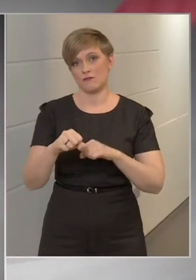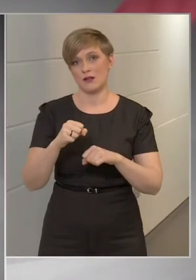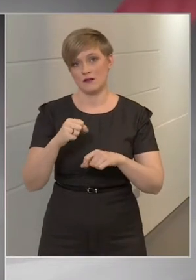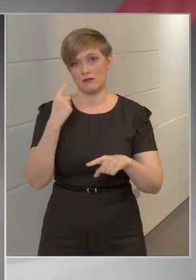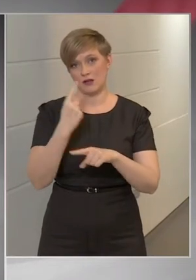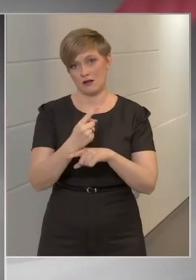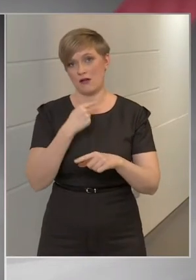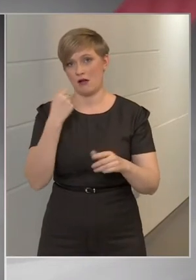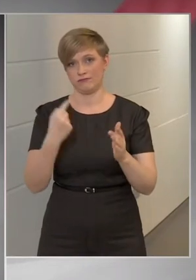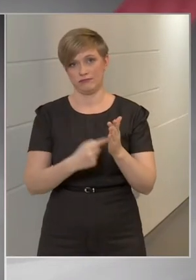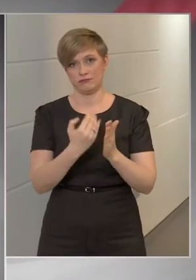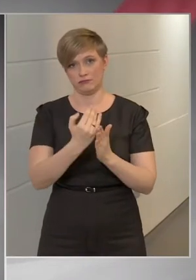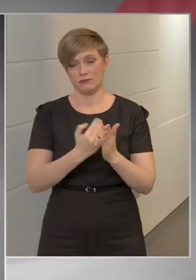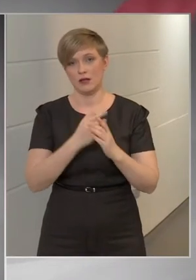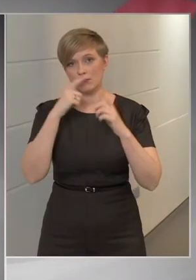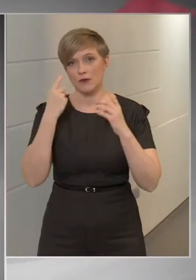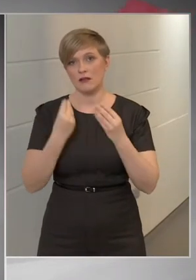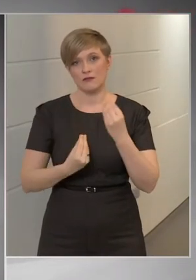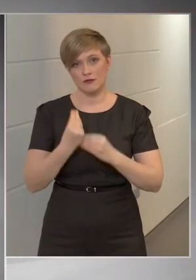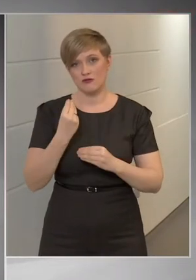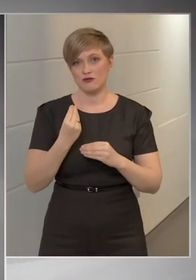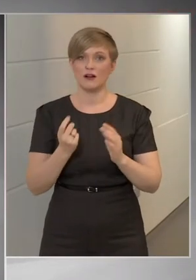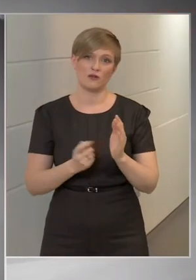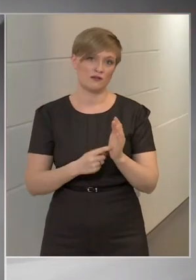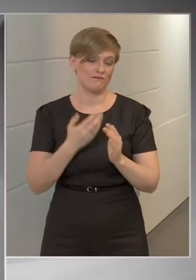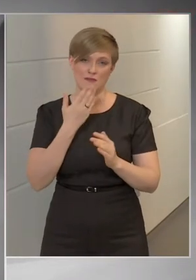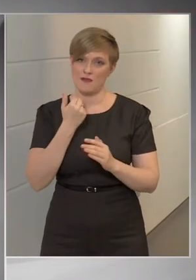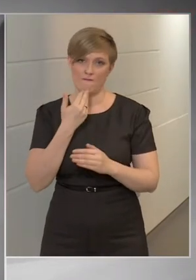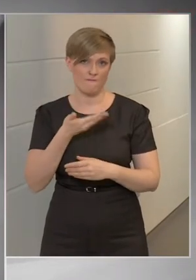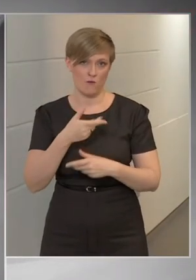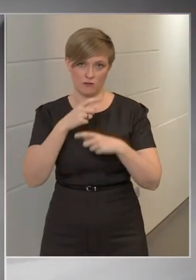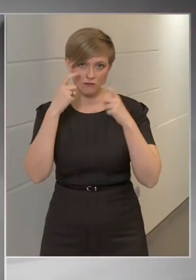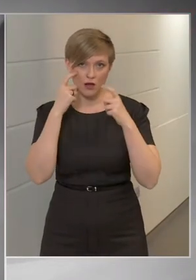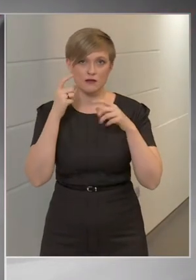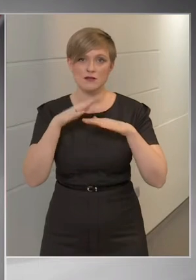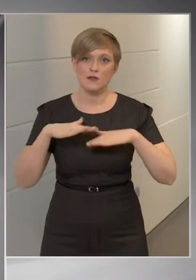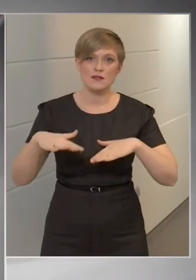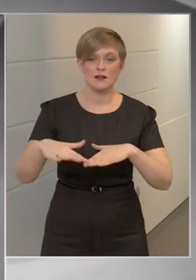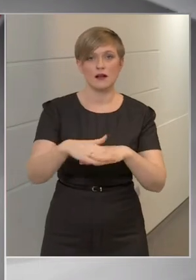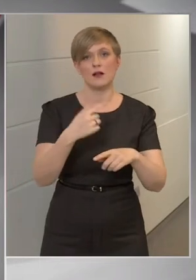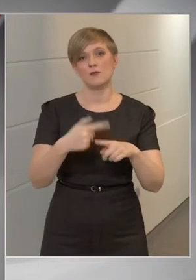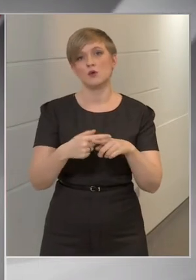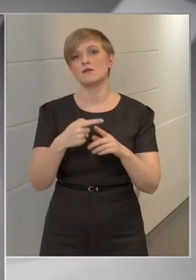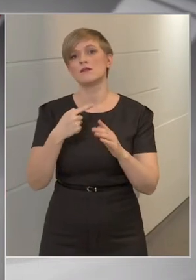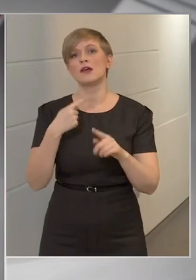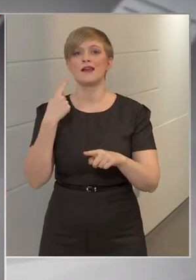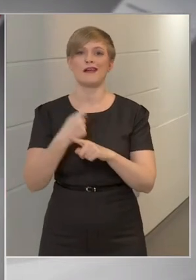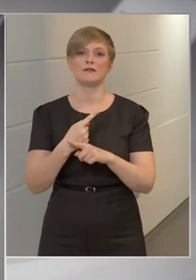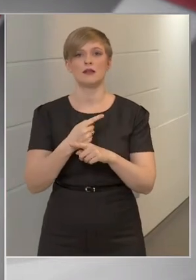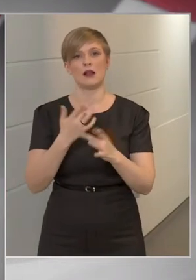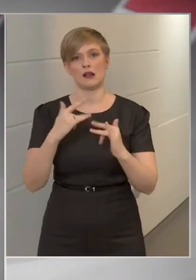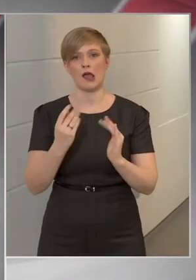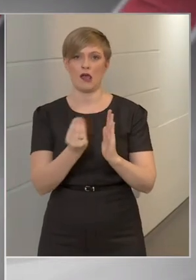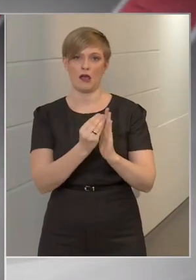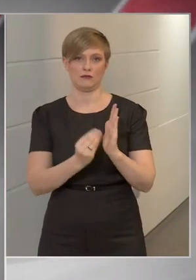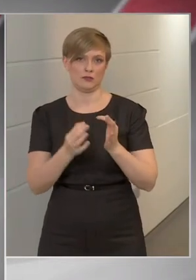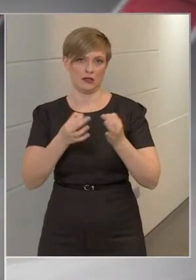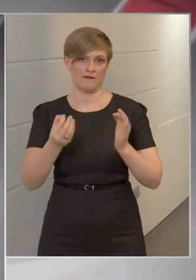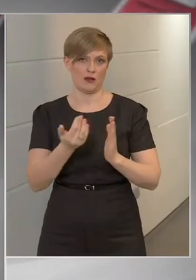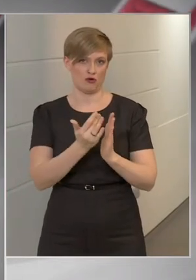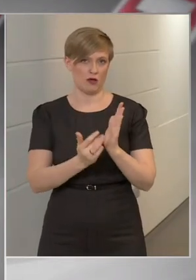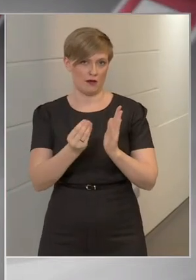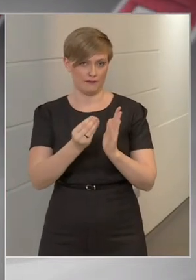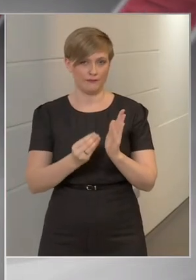rendeletekben elrendelt maszkviselési kötelezettségnek nem tettek eleget a közterületen, illetve a rendeletekben meghatározott nyilvános helyen.